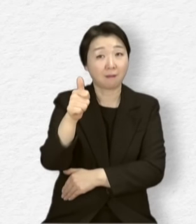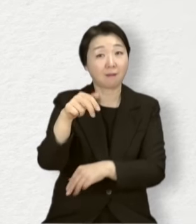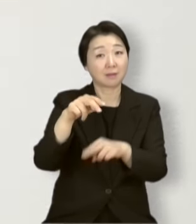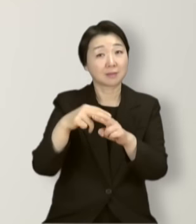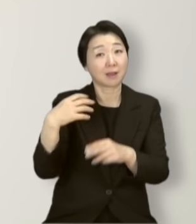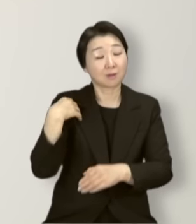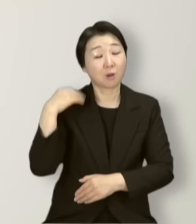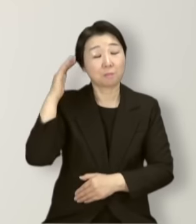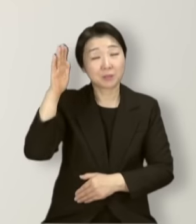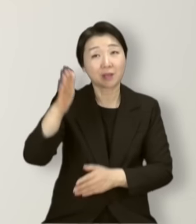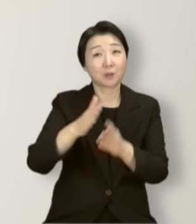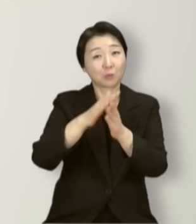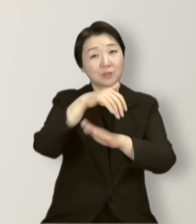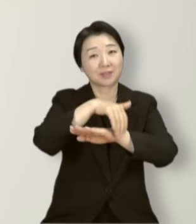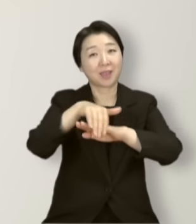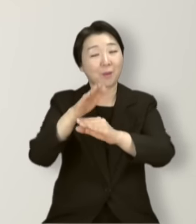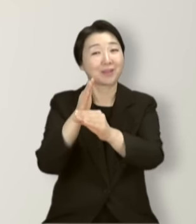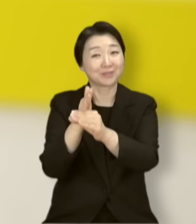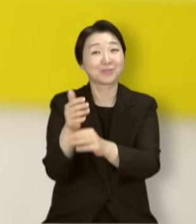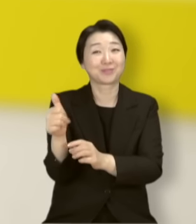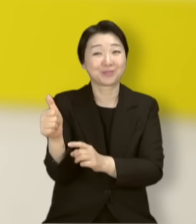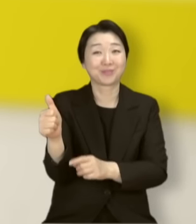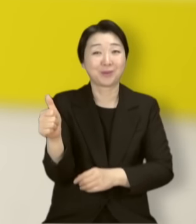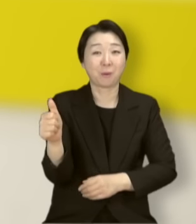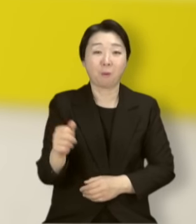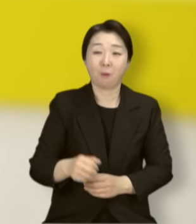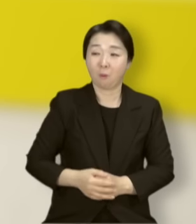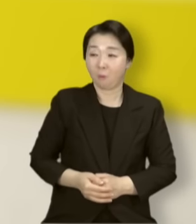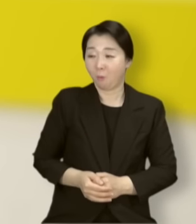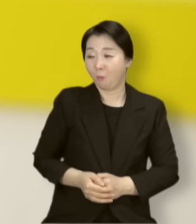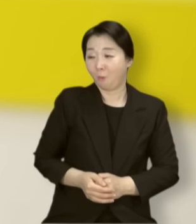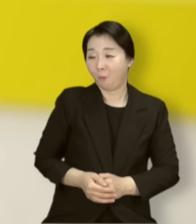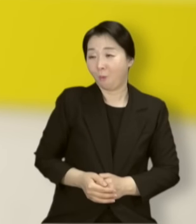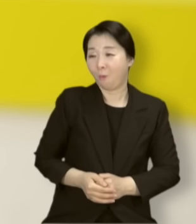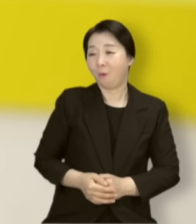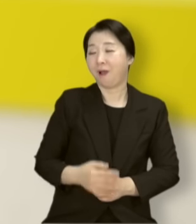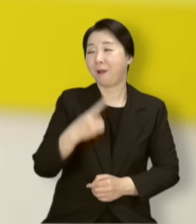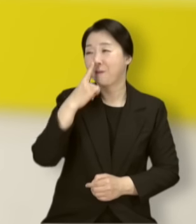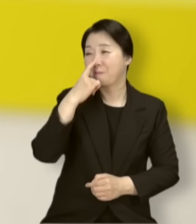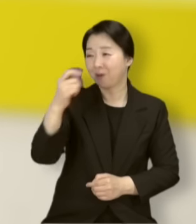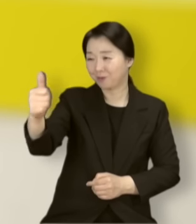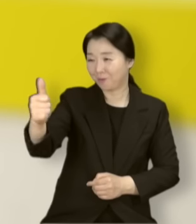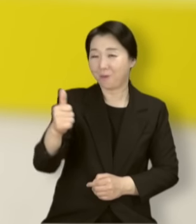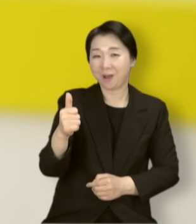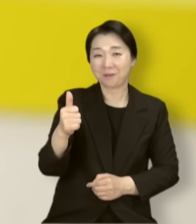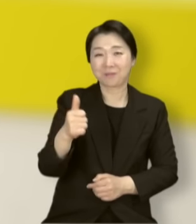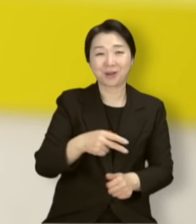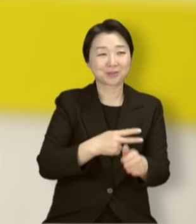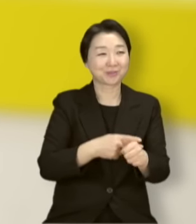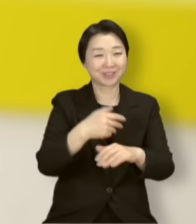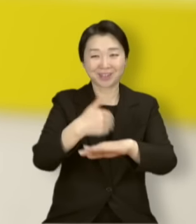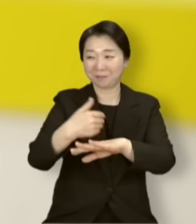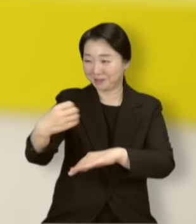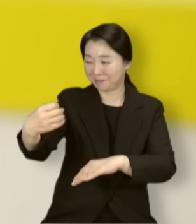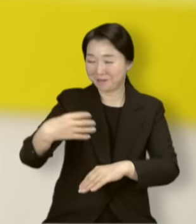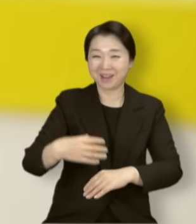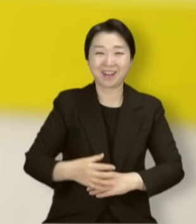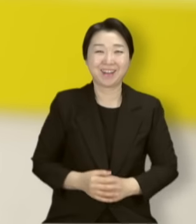하는 거죠. 예. 그래가지고 아주 근사한 폼으로 와가지고 이야. 교수님 감사합니다